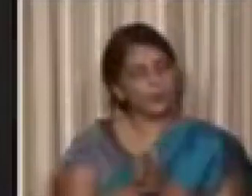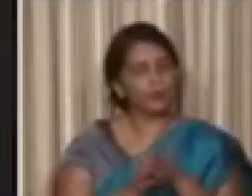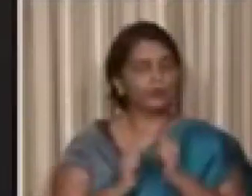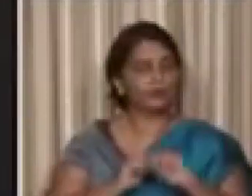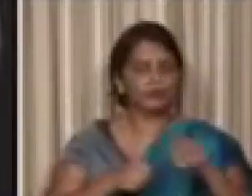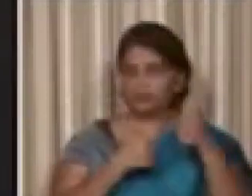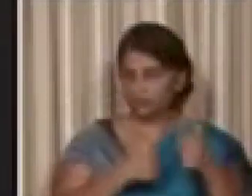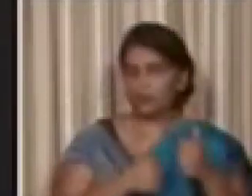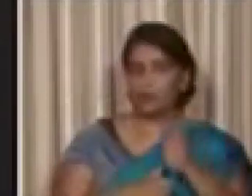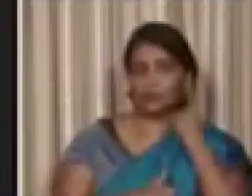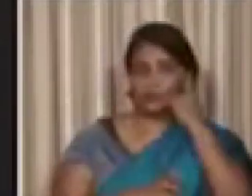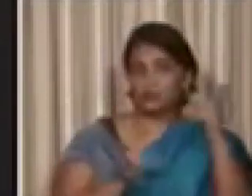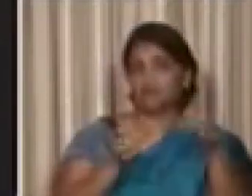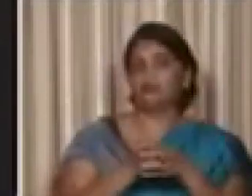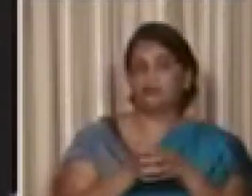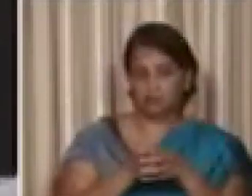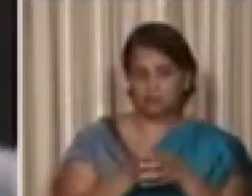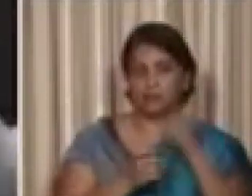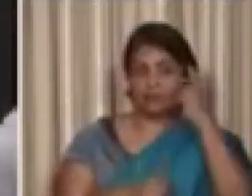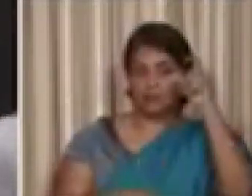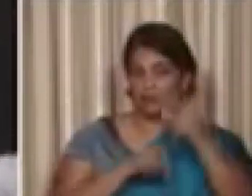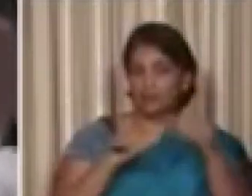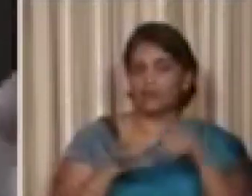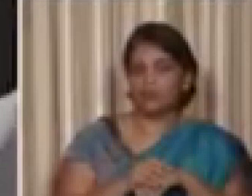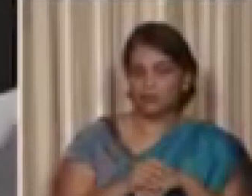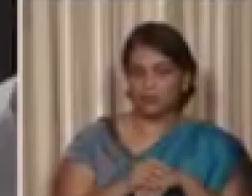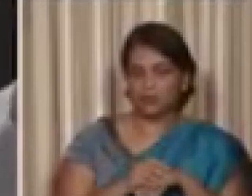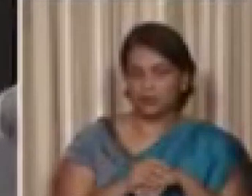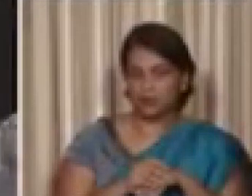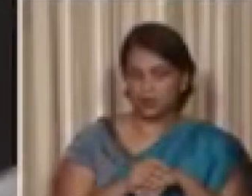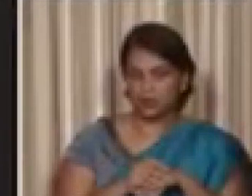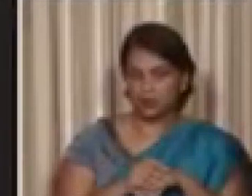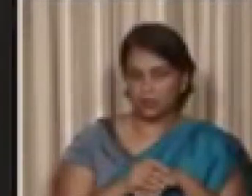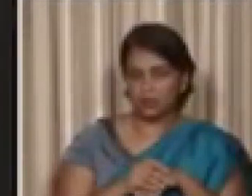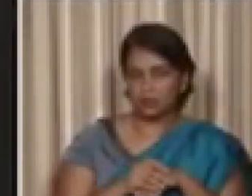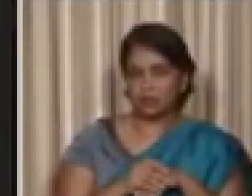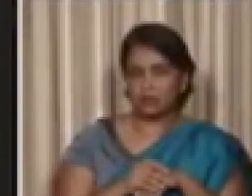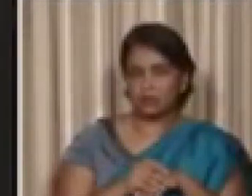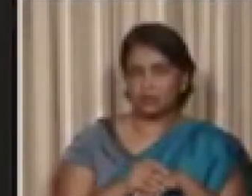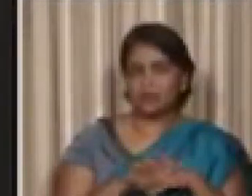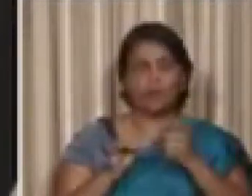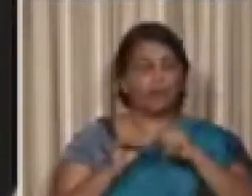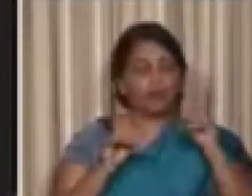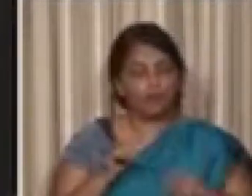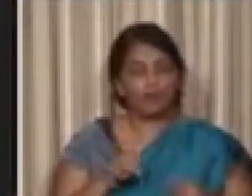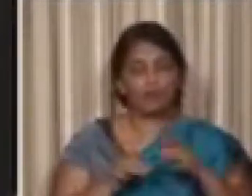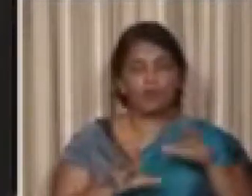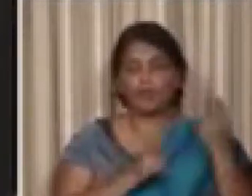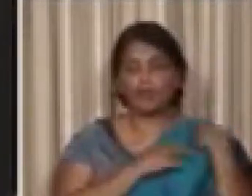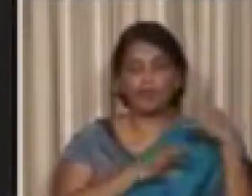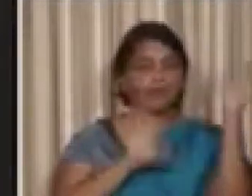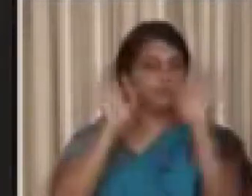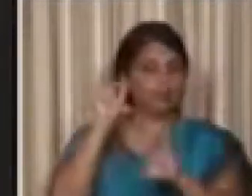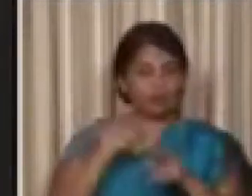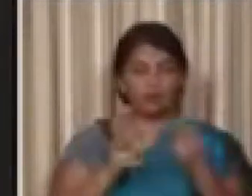ඒක හොඳයි. වියත්මග එකතු කරගත්තා. වියත්මගත් එක්ක වැඩපිළිවෙල ගියා. ඊට පස්සේ තිබුණා සංස්ථාවලට තනතුරුපත් කිරීම.